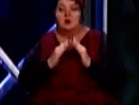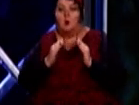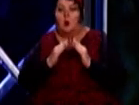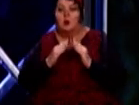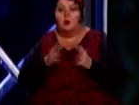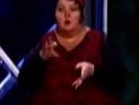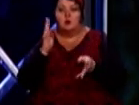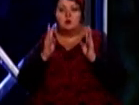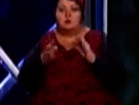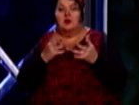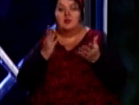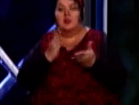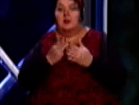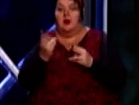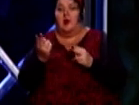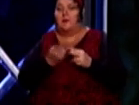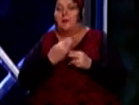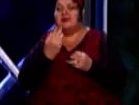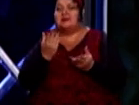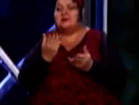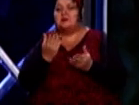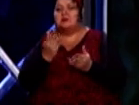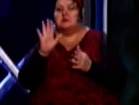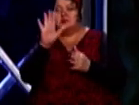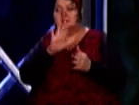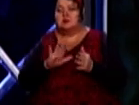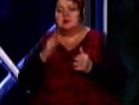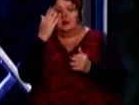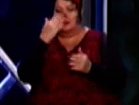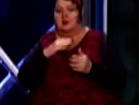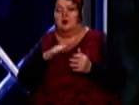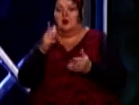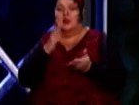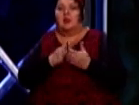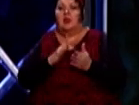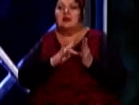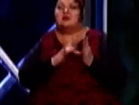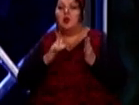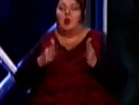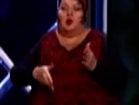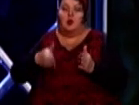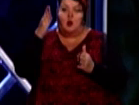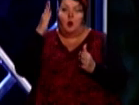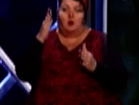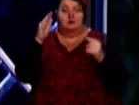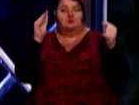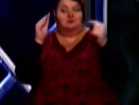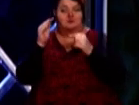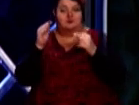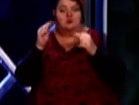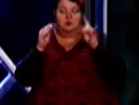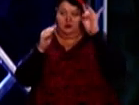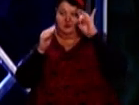є обезліченими такими і складають тло для пам'ятки архітектури. Я вважаю, що такі питання